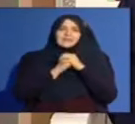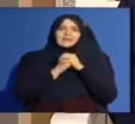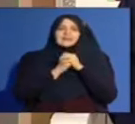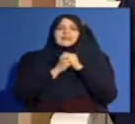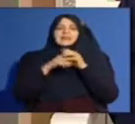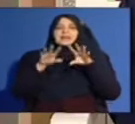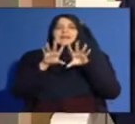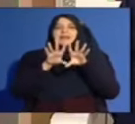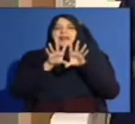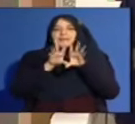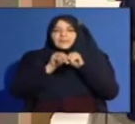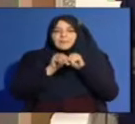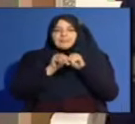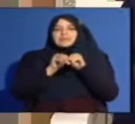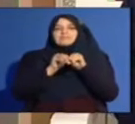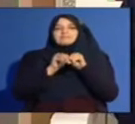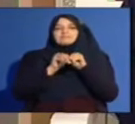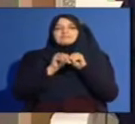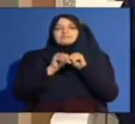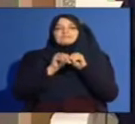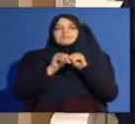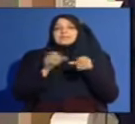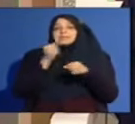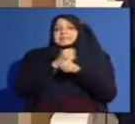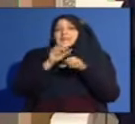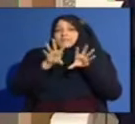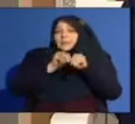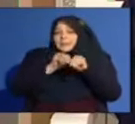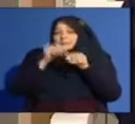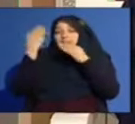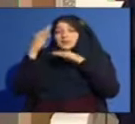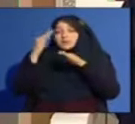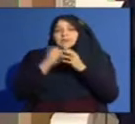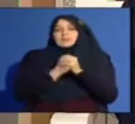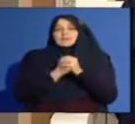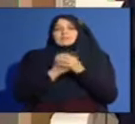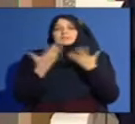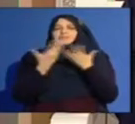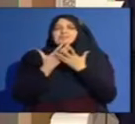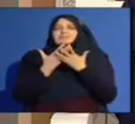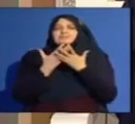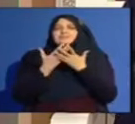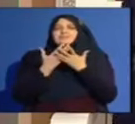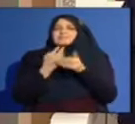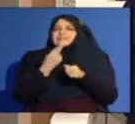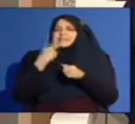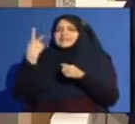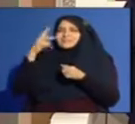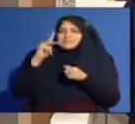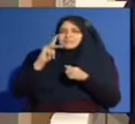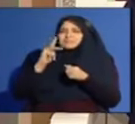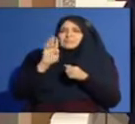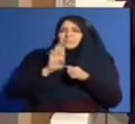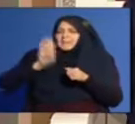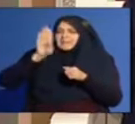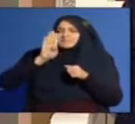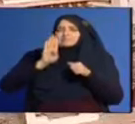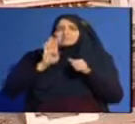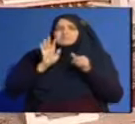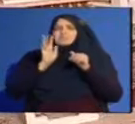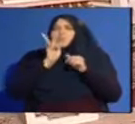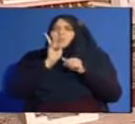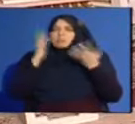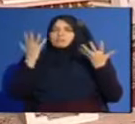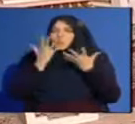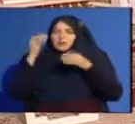المجتمعات الأجنبية، وما هي طبيعة القضايا التي تعيشها هذه الأسرة في المجتمعات الأجنبية.